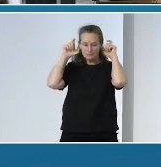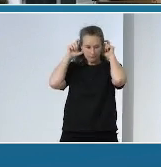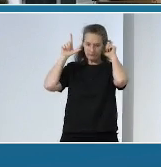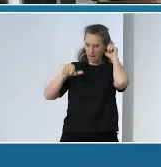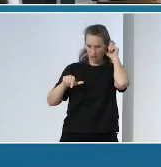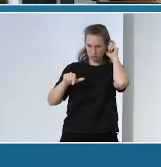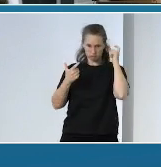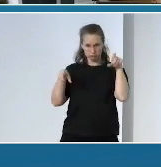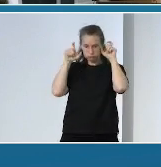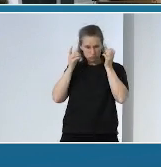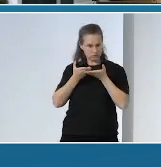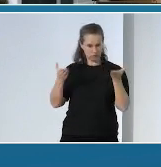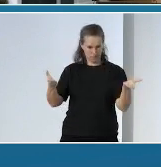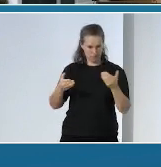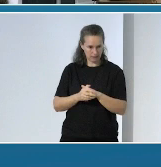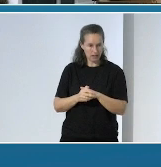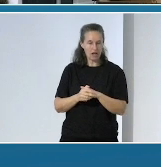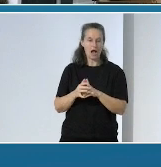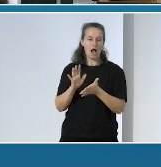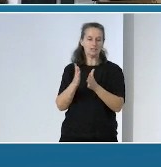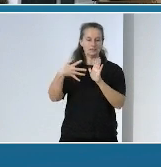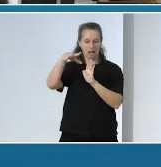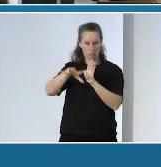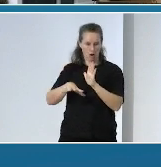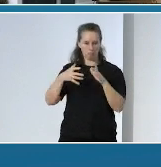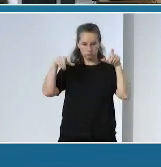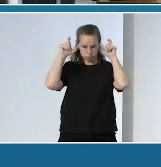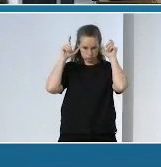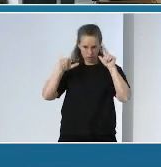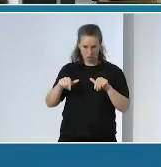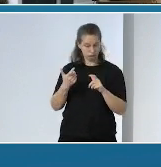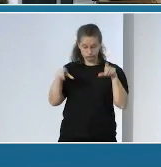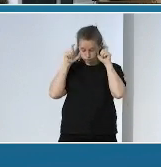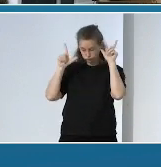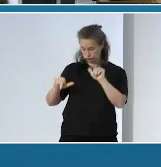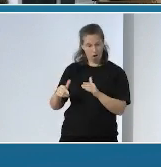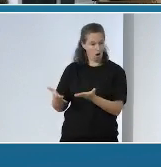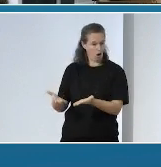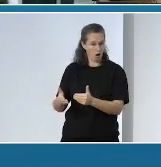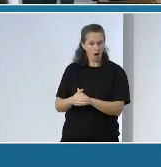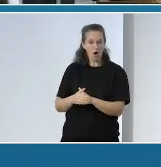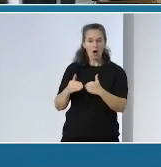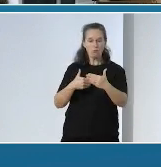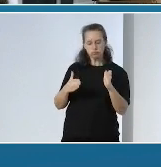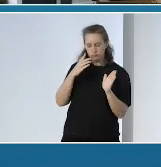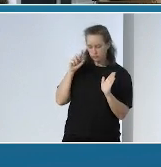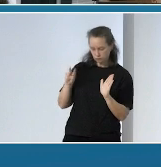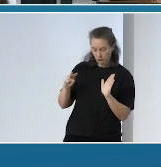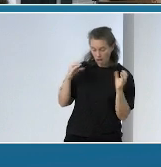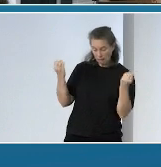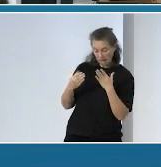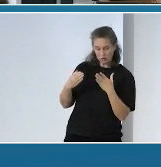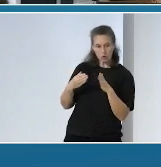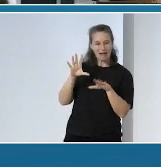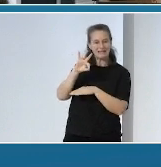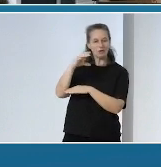prothèses auditives simples qu'elle a eues pour ses 5 mois. Elle les porte bien. En cabine, ils observent déjà des réactions à